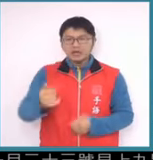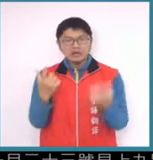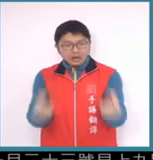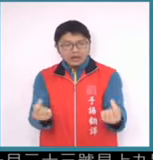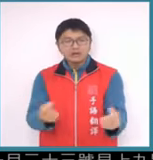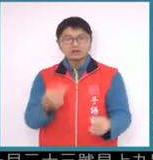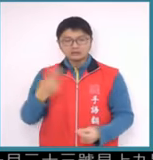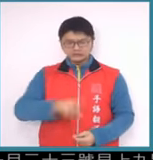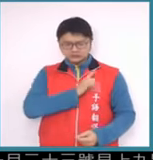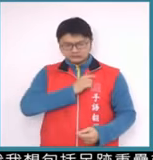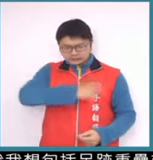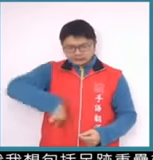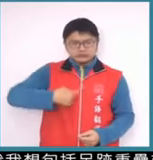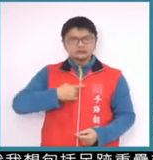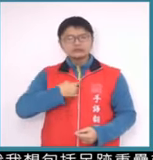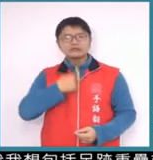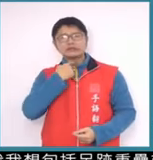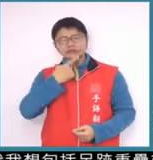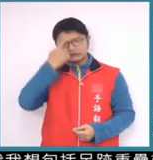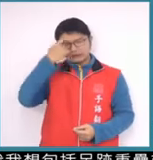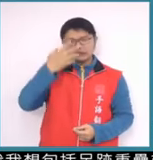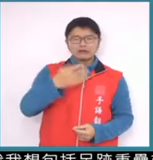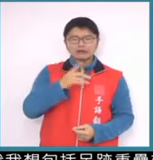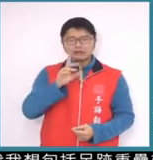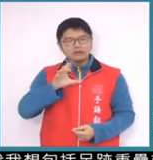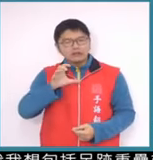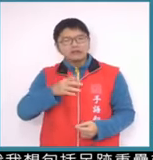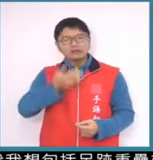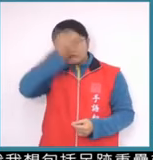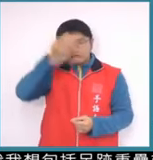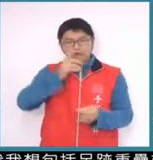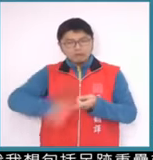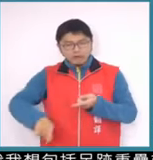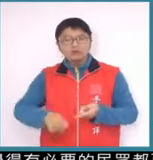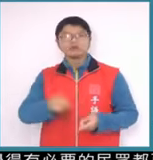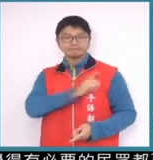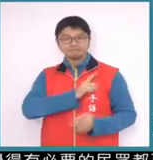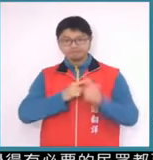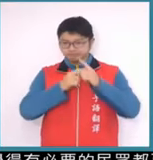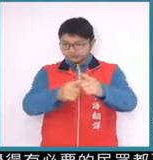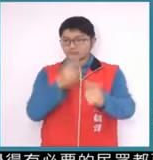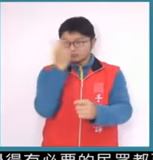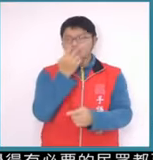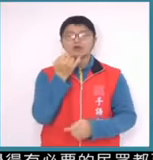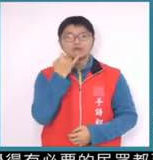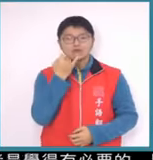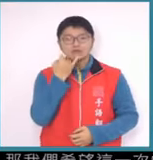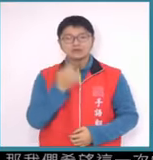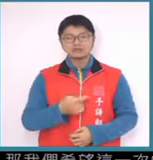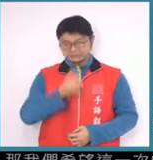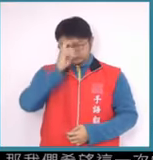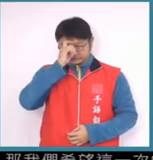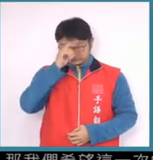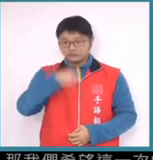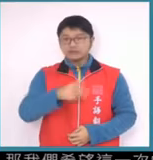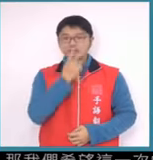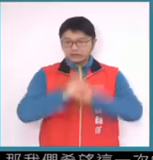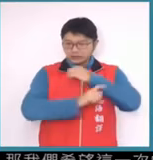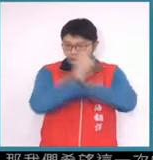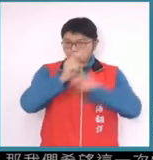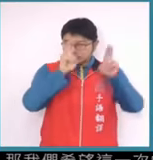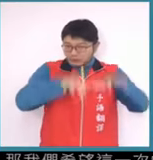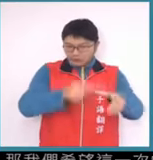状或者是觉得有必要的民众都可以来采检。那我们希望这一次的这个亚旭电脑的移工的